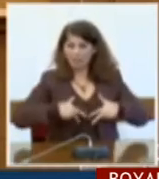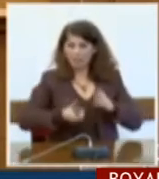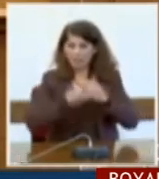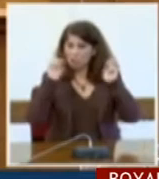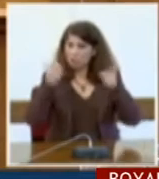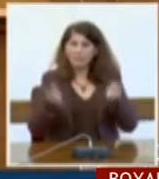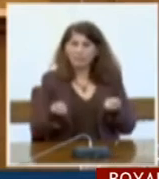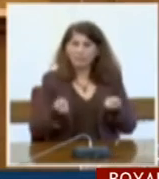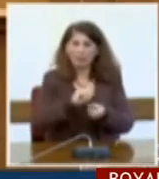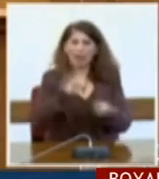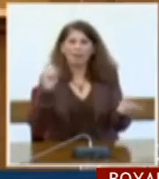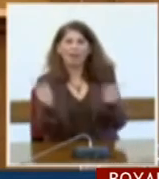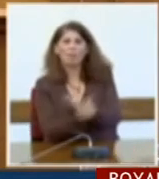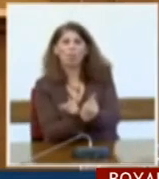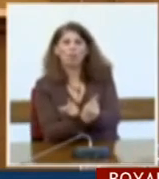ακριβώς αντίθετο.